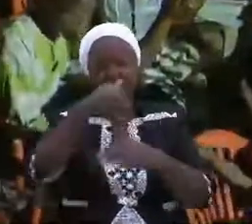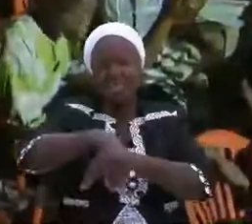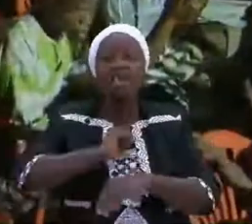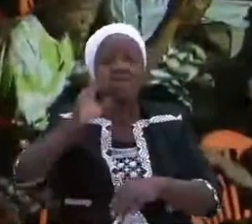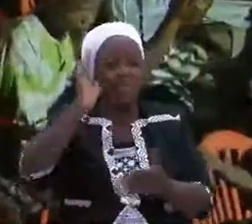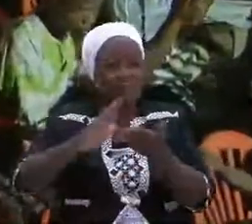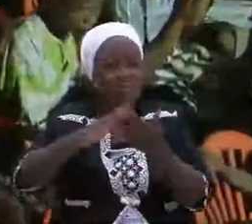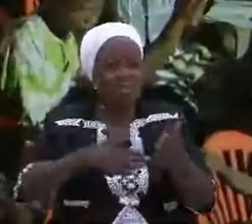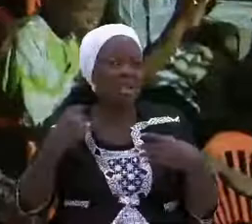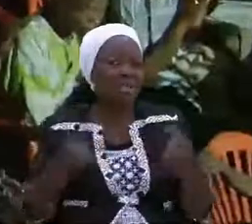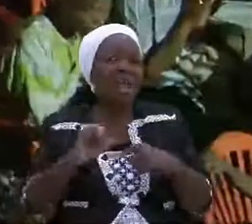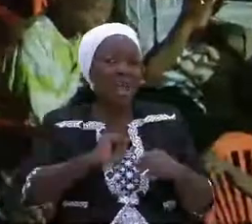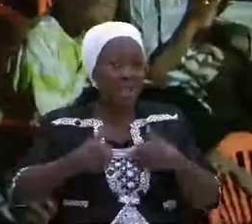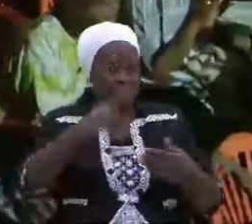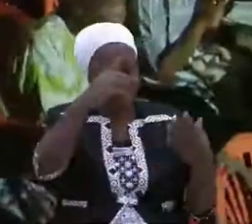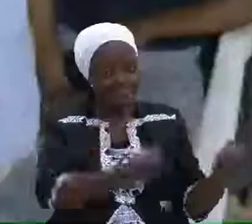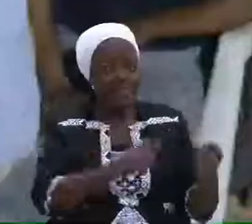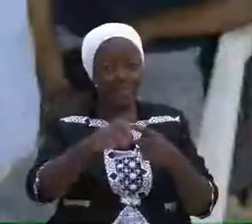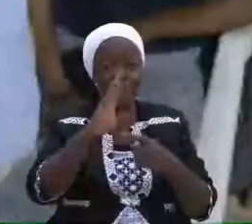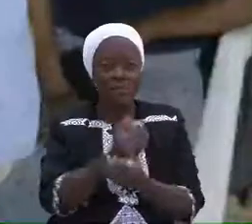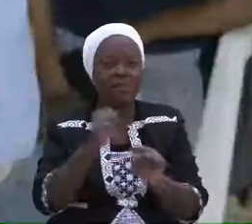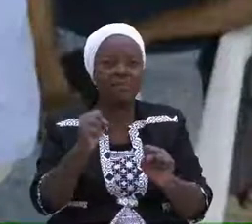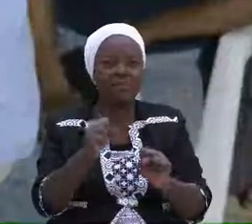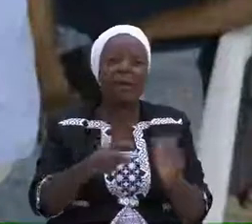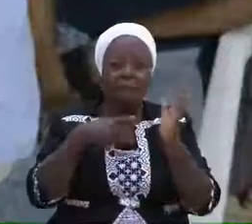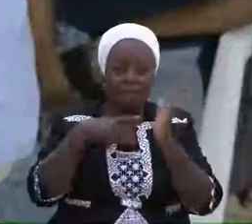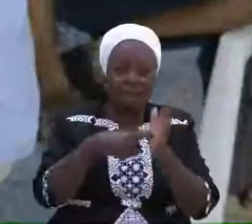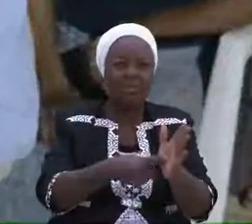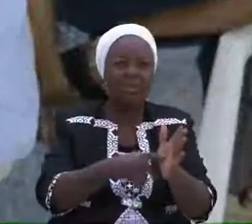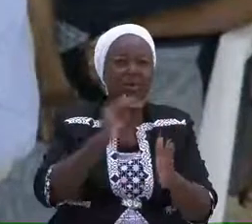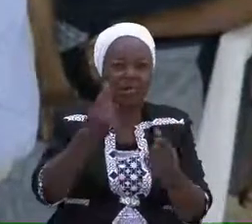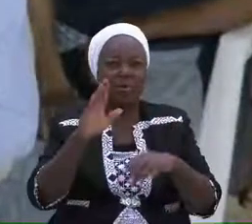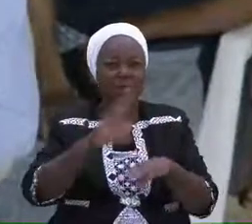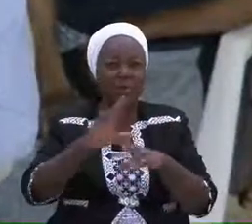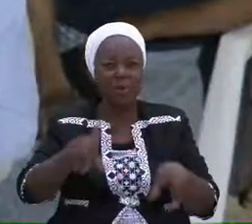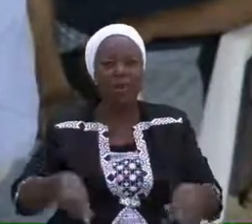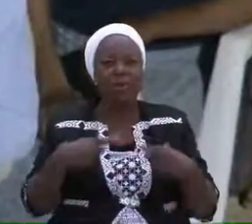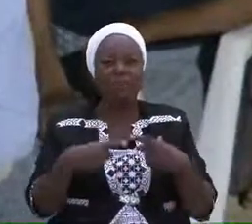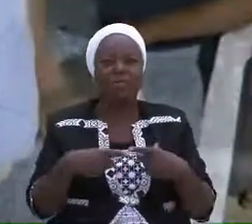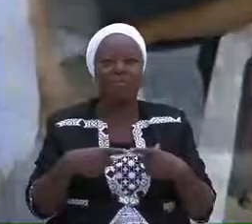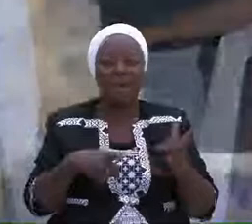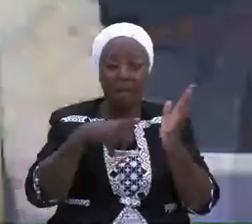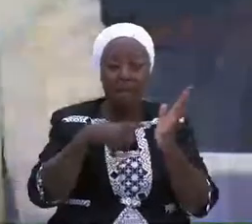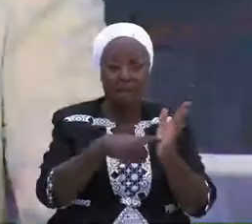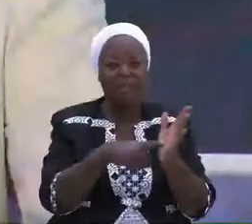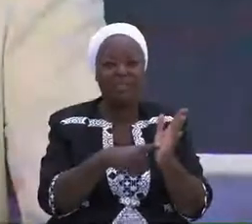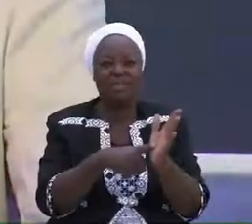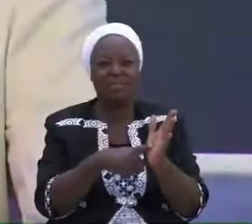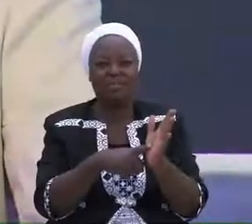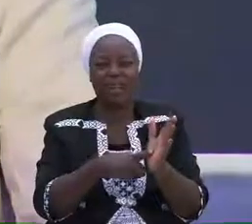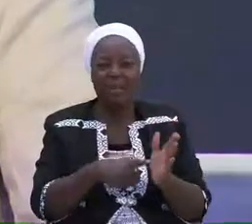mes péchés, j'ai la foi, et je serai sauvé. La manifestation viendra pour ta vie.